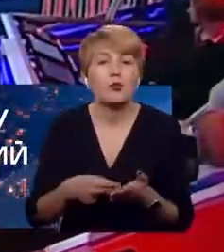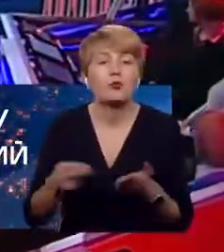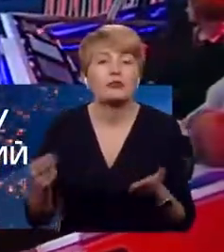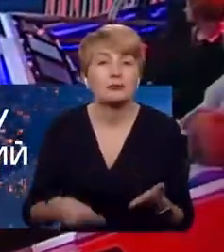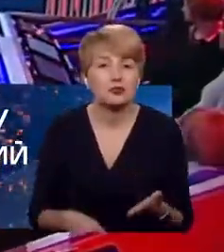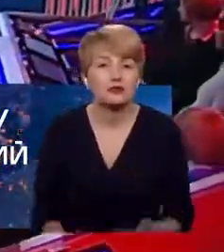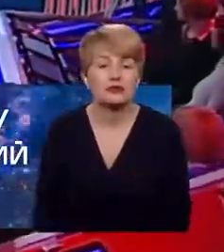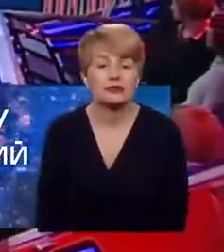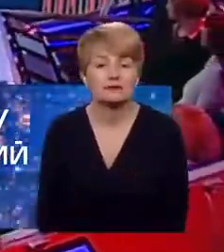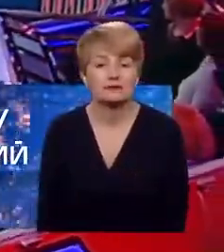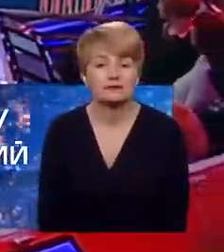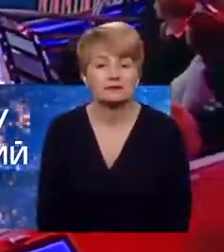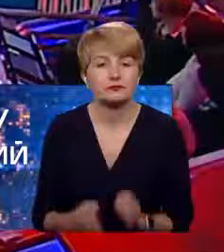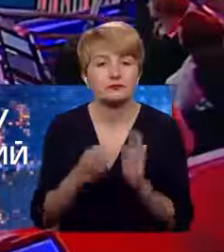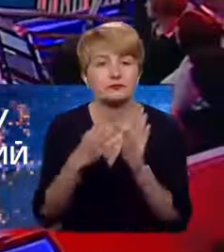підписувалися?